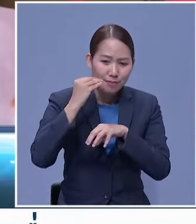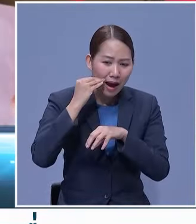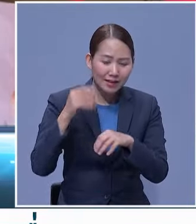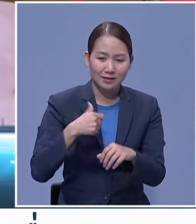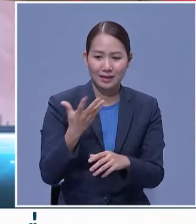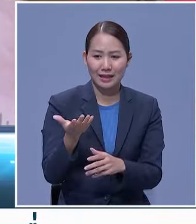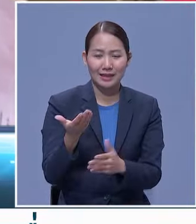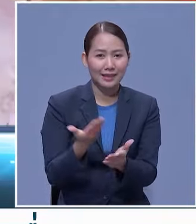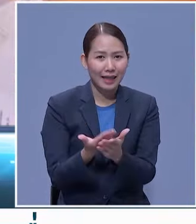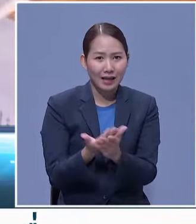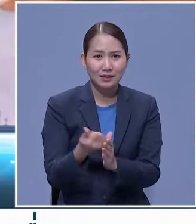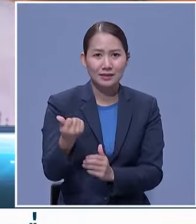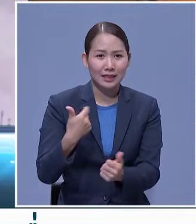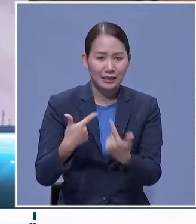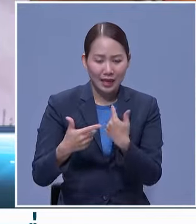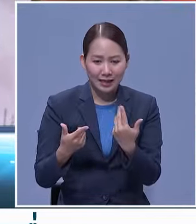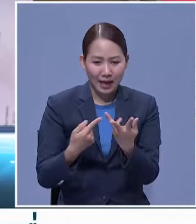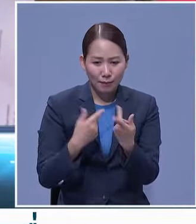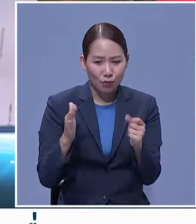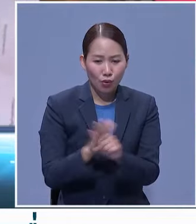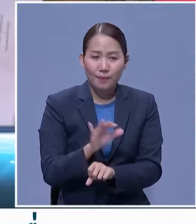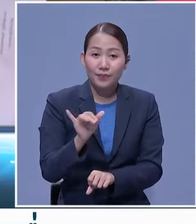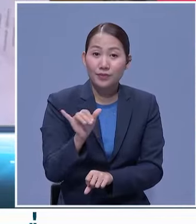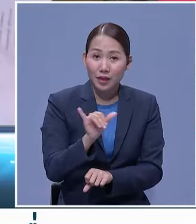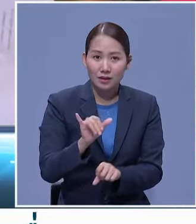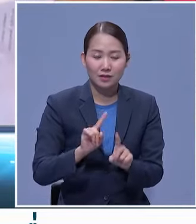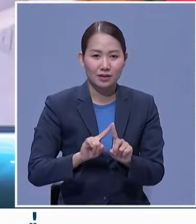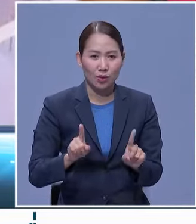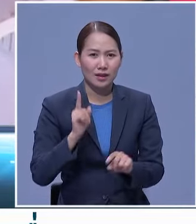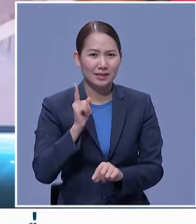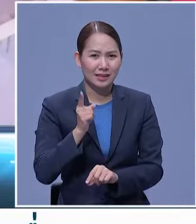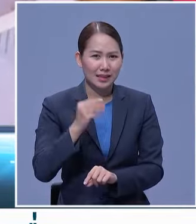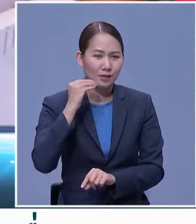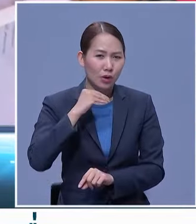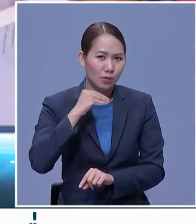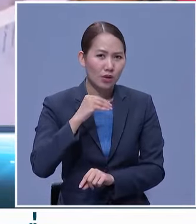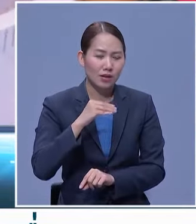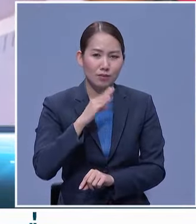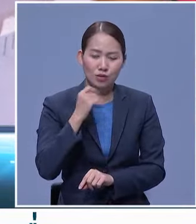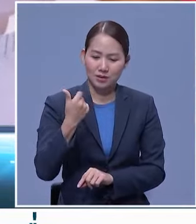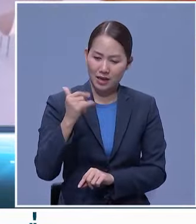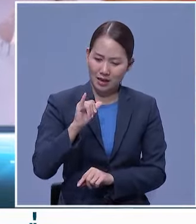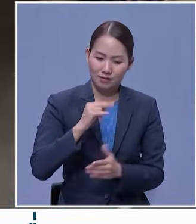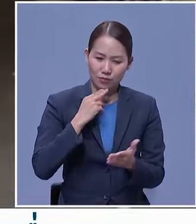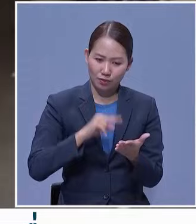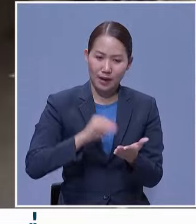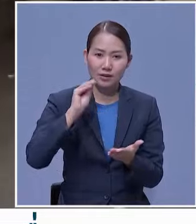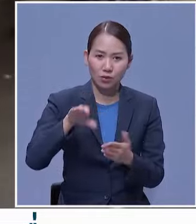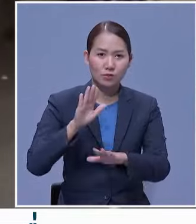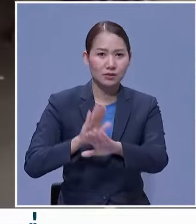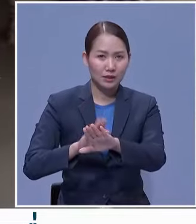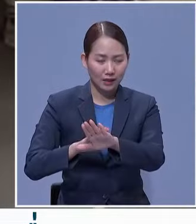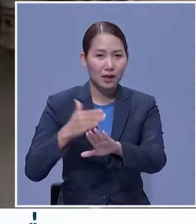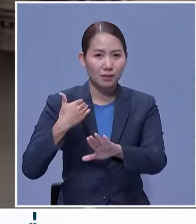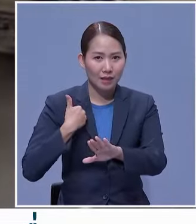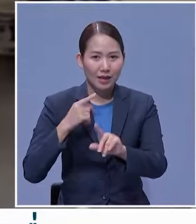ค้างค่าไฟแค่3เดือนก็ต้องแจ้งเตือนชาวบ้านมีหนังสือเตือนไปแล้วกรณีนี้ปรากฏว่าค่าน้ำอยู่ถึง2ปีทางเทศบ